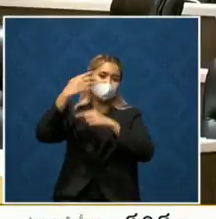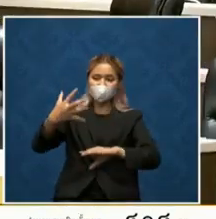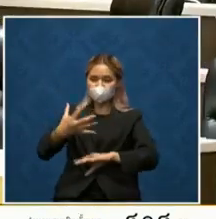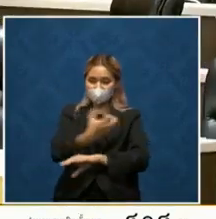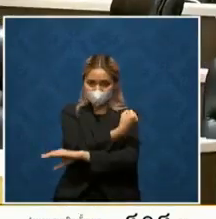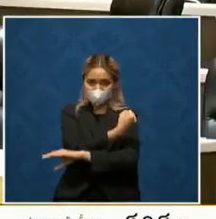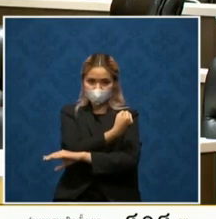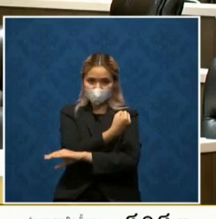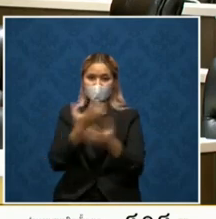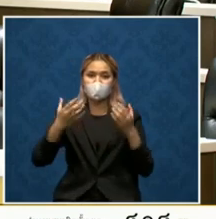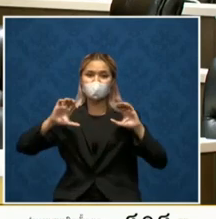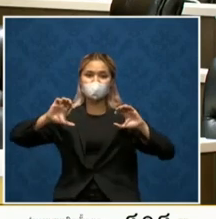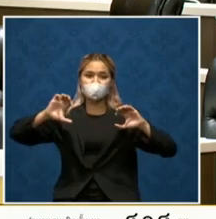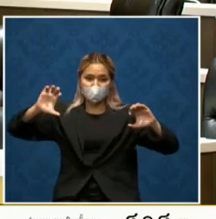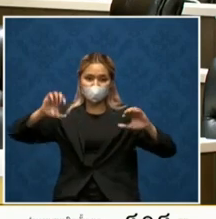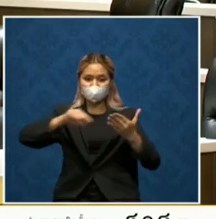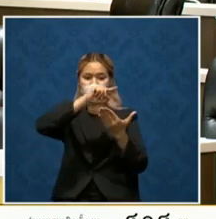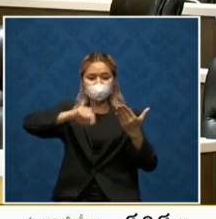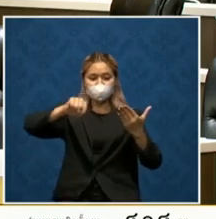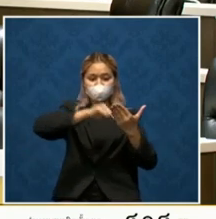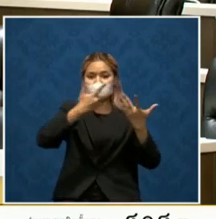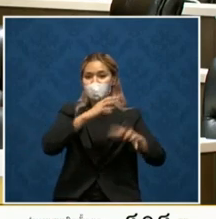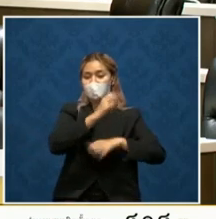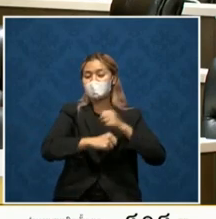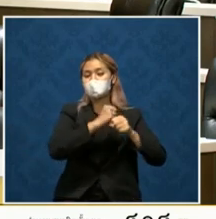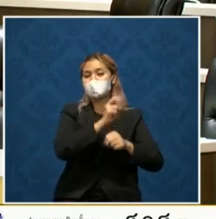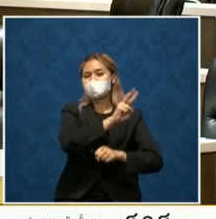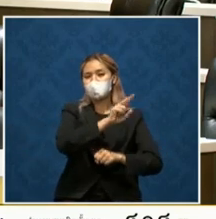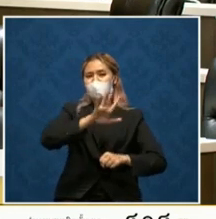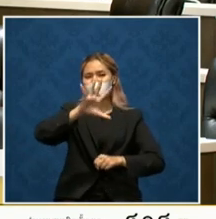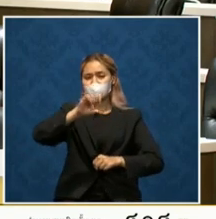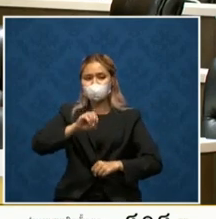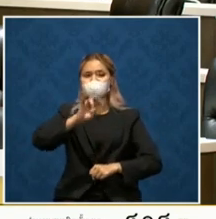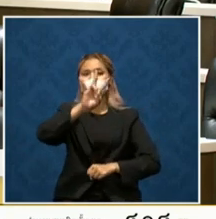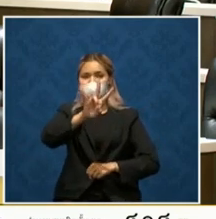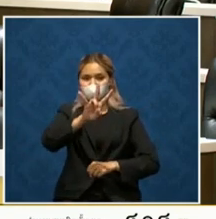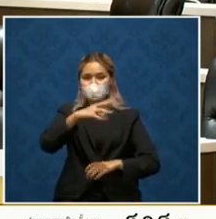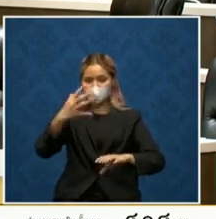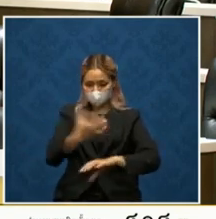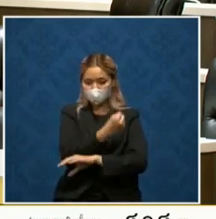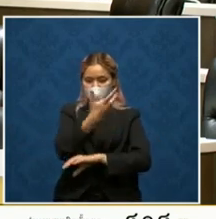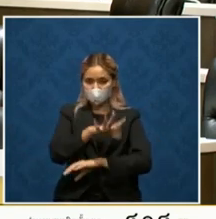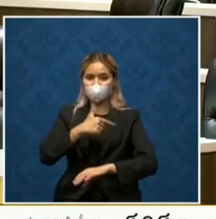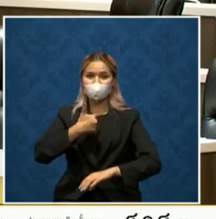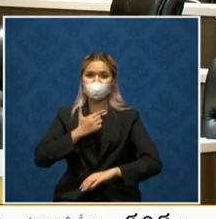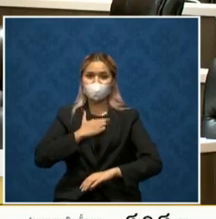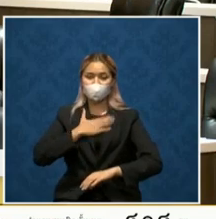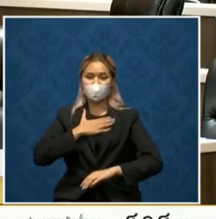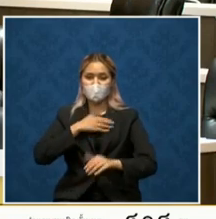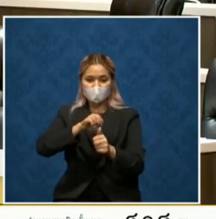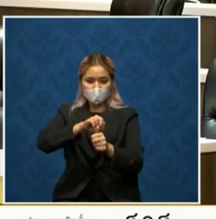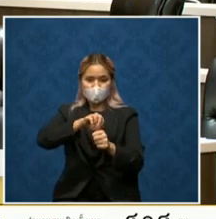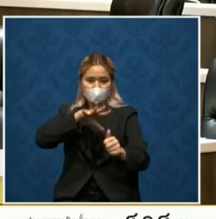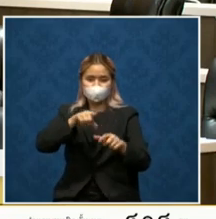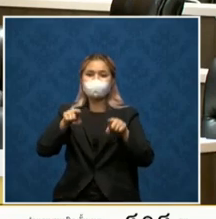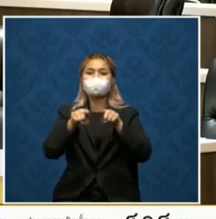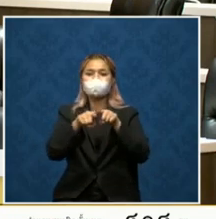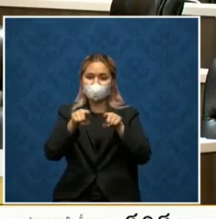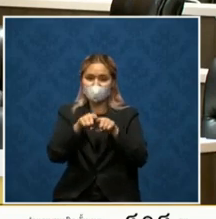รัฐบาลที่มาจากการเลือกตั้งในปี 2557เราอยู่ภายใต้ผู้นำคนเดียวกันค่ะ